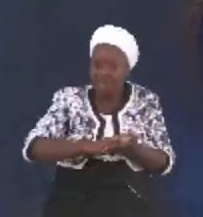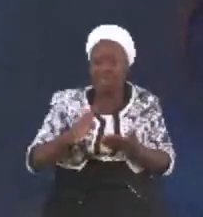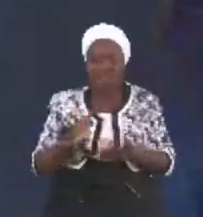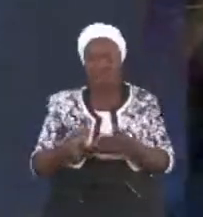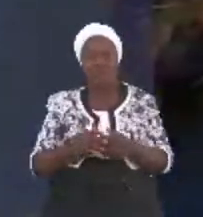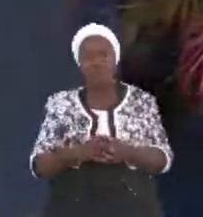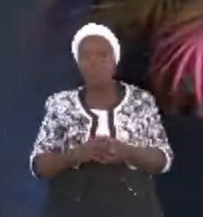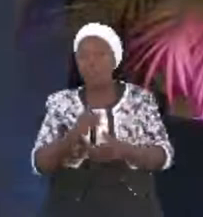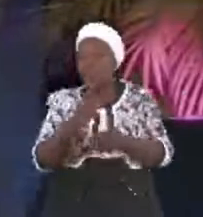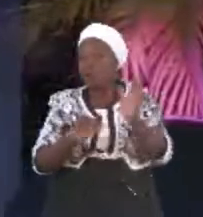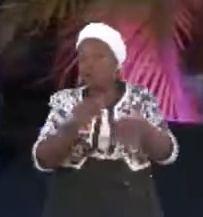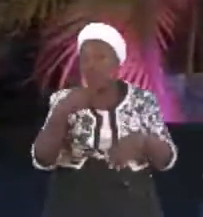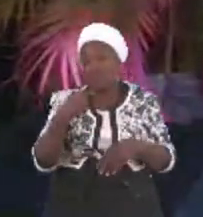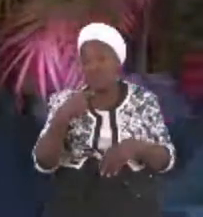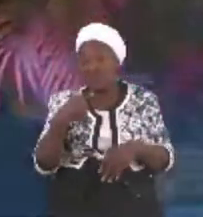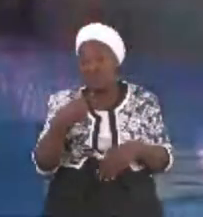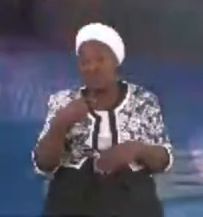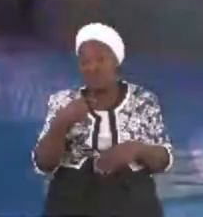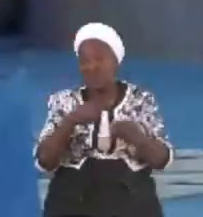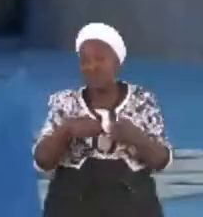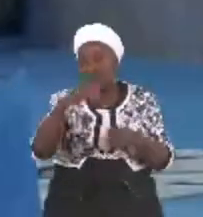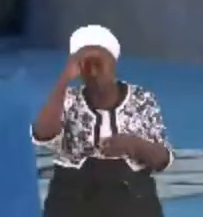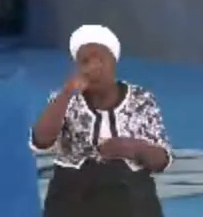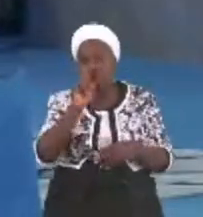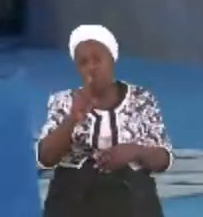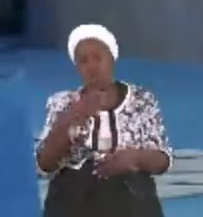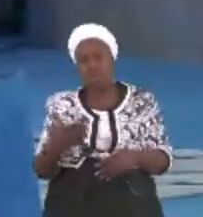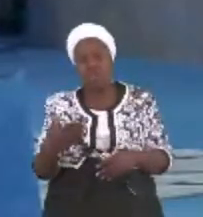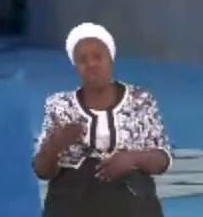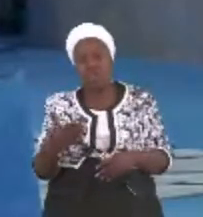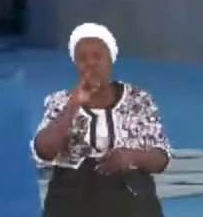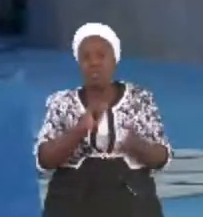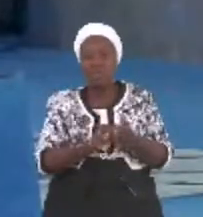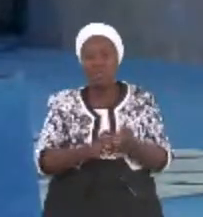Que dites-vous de cet homme, de ce lépreux? Une chose,